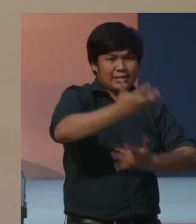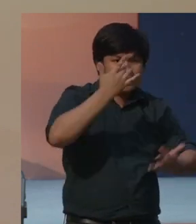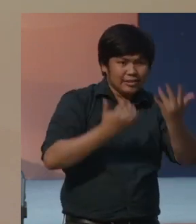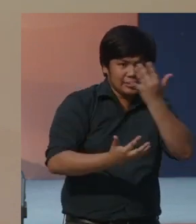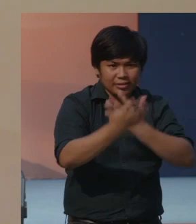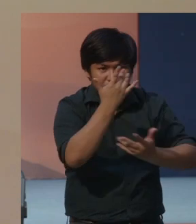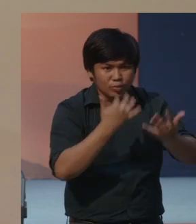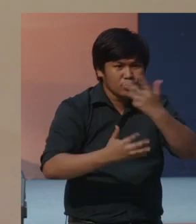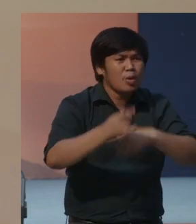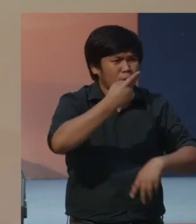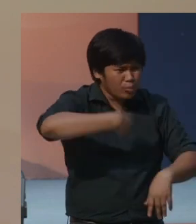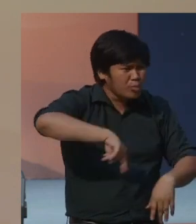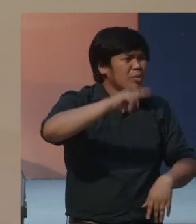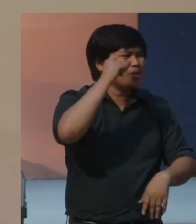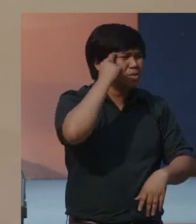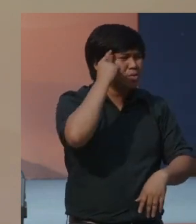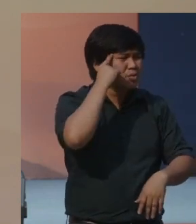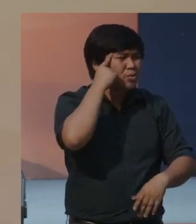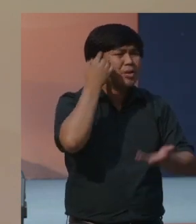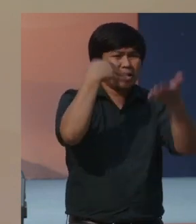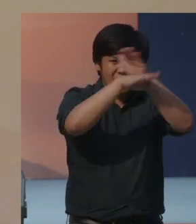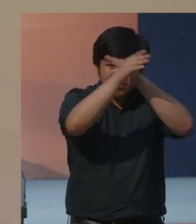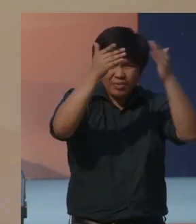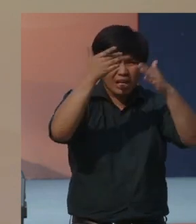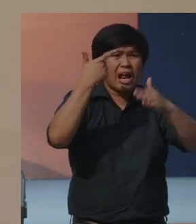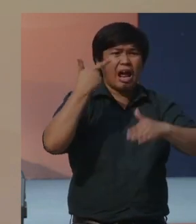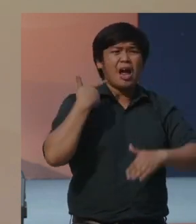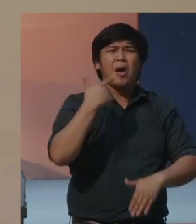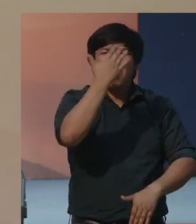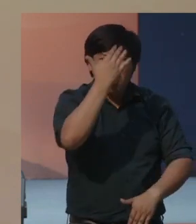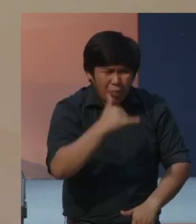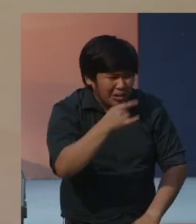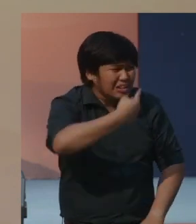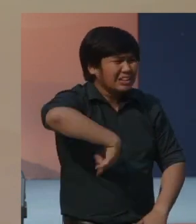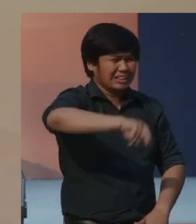at tayo nakatitiyak na ng langit, bakit naman